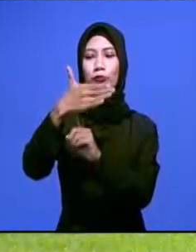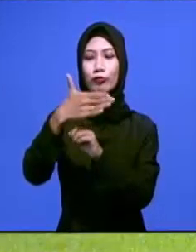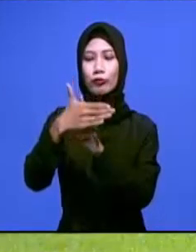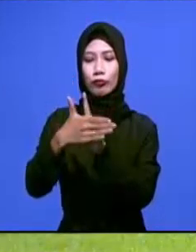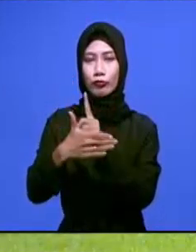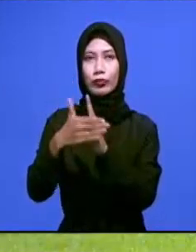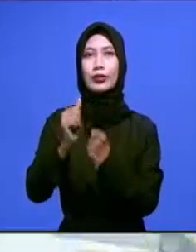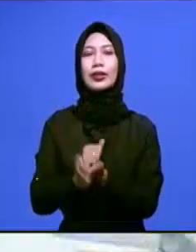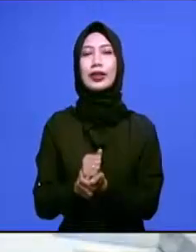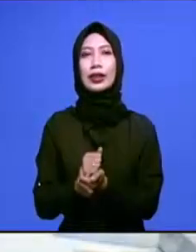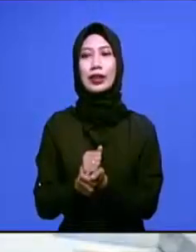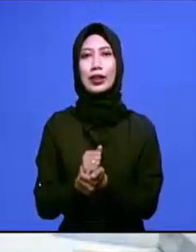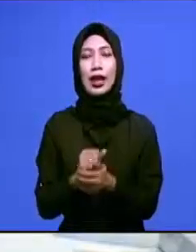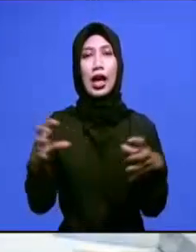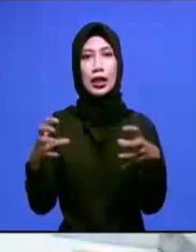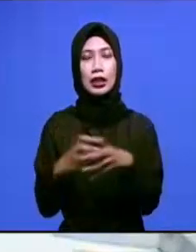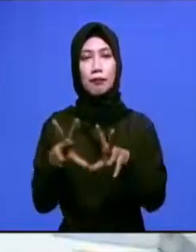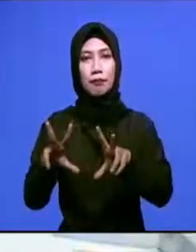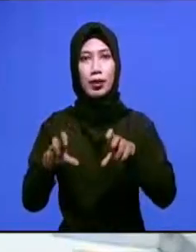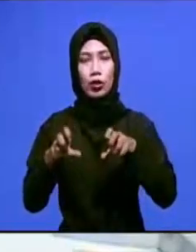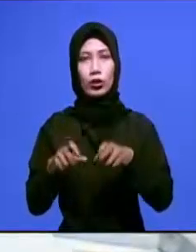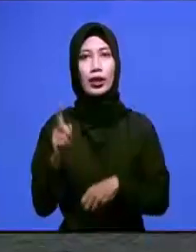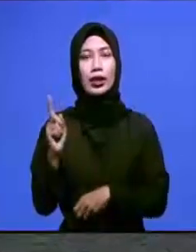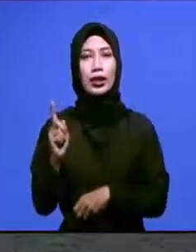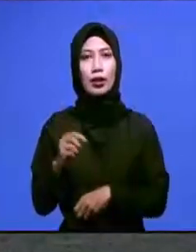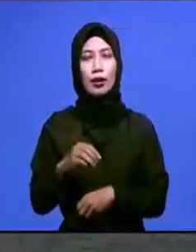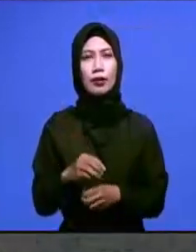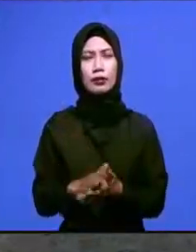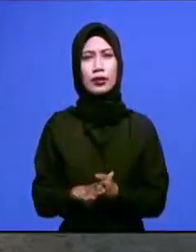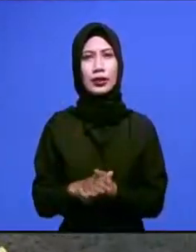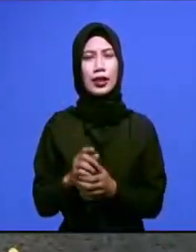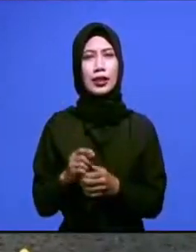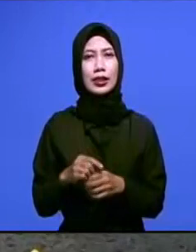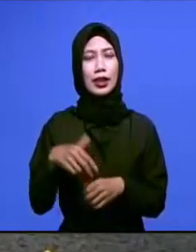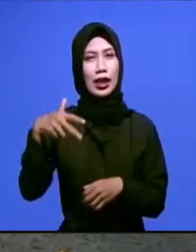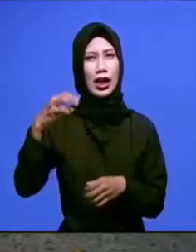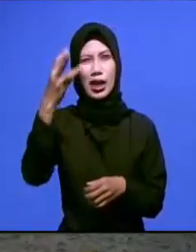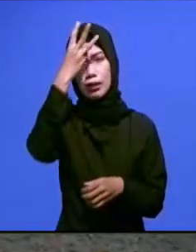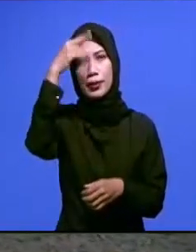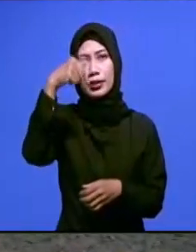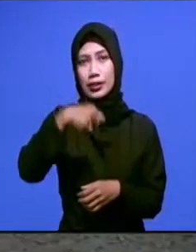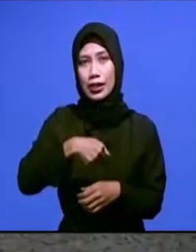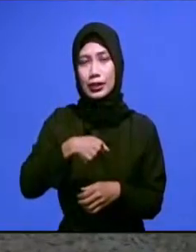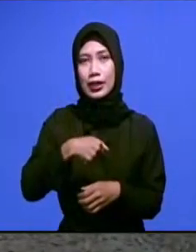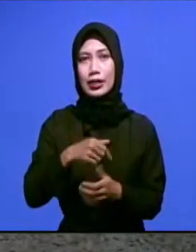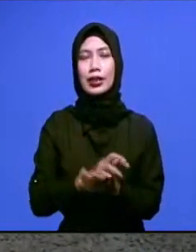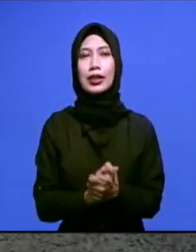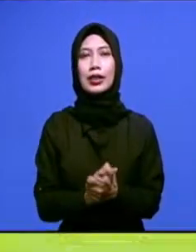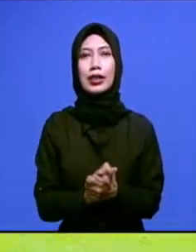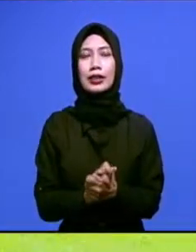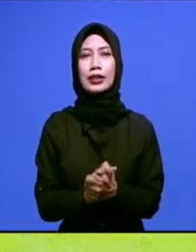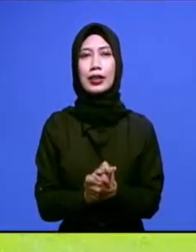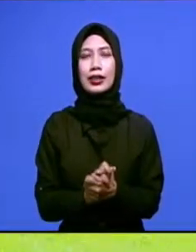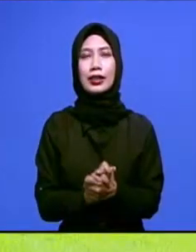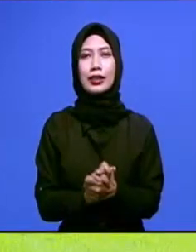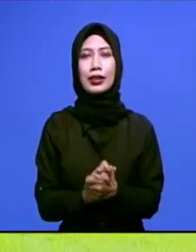di Merauke dipercayakan kepada Muhammad Asri asal Kalimantan Selatan sebagai pengerek Silvia Kartika Putri asal Sumatera Utara sebagai pembawa